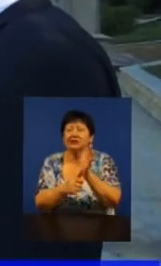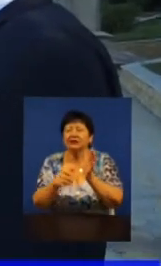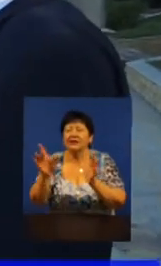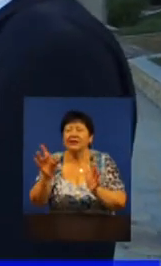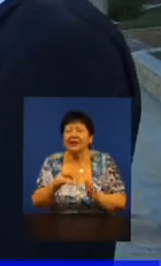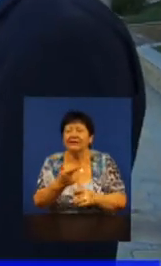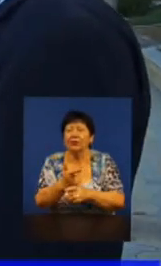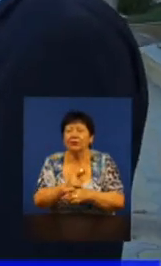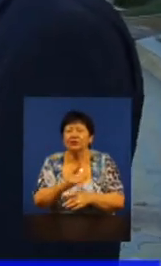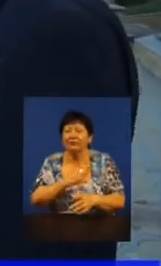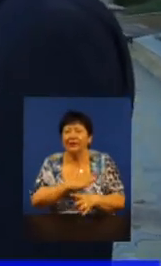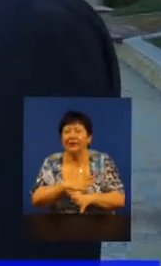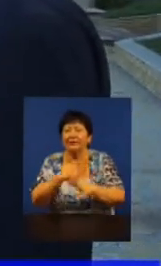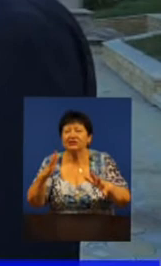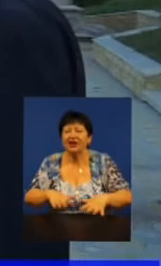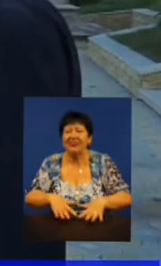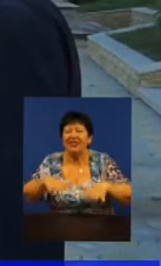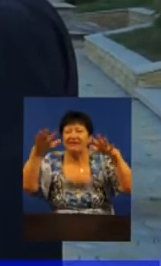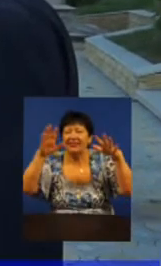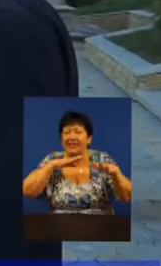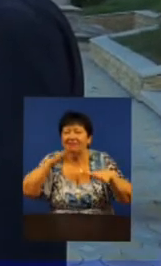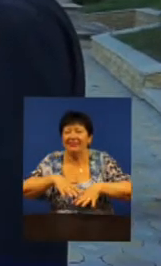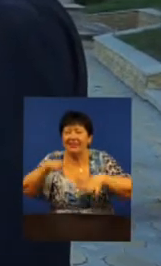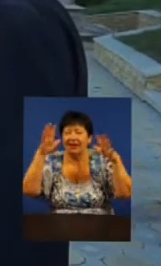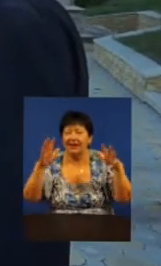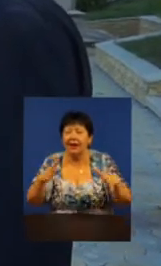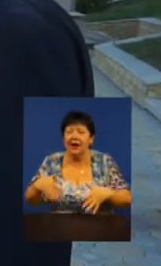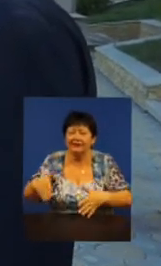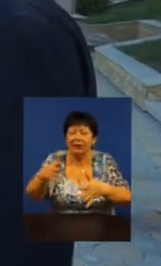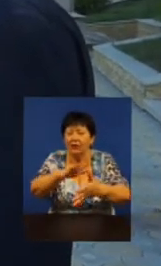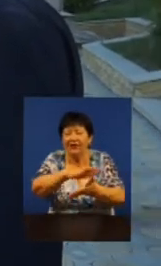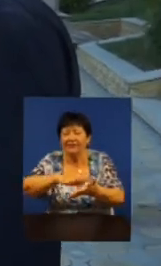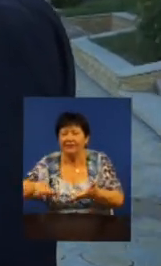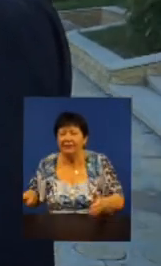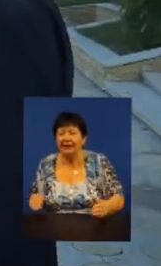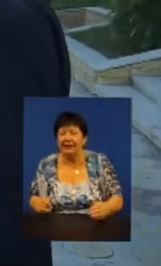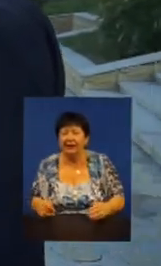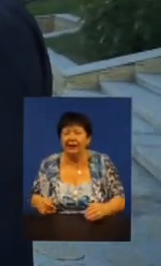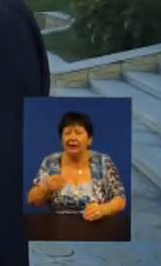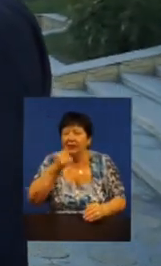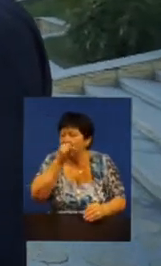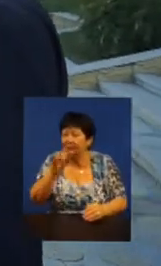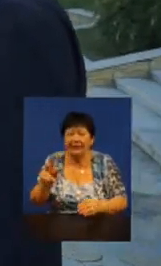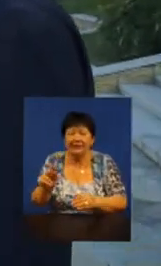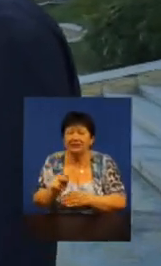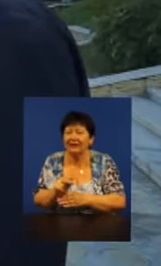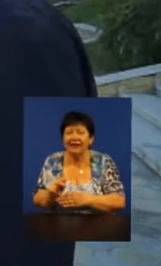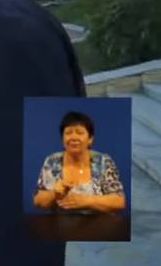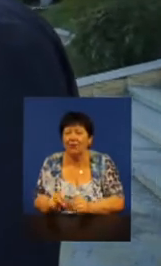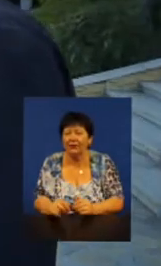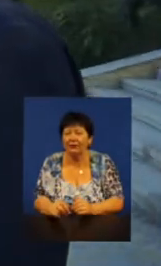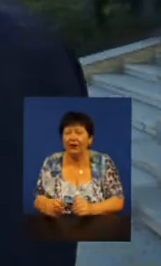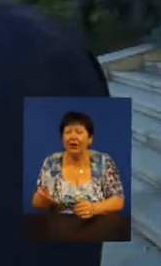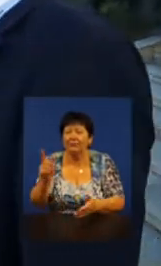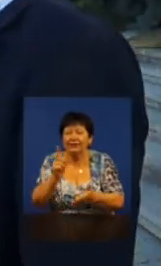нас очень были большие наводнения. 14 дорог с них вообще не подлежат ремонтам и должны